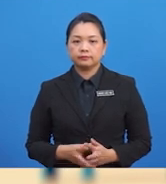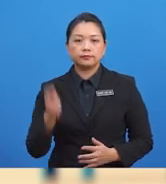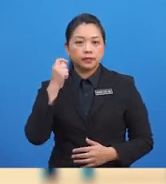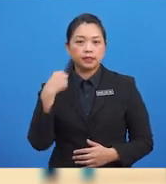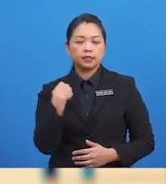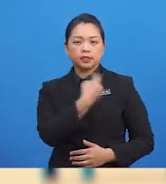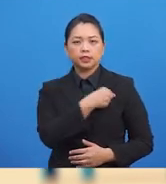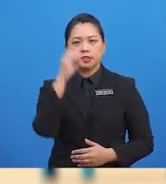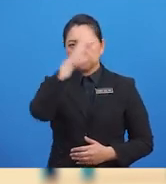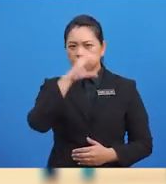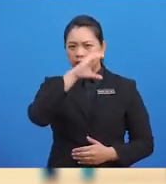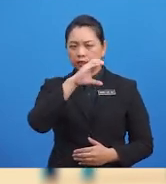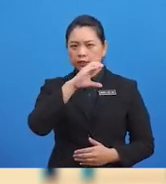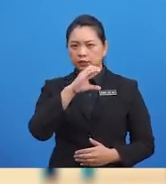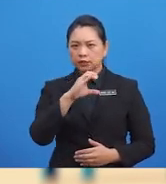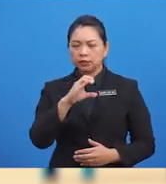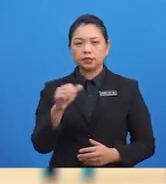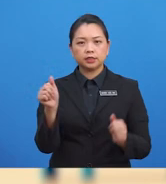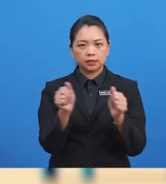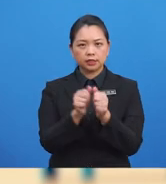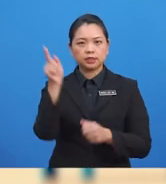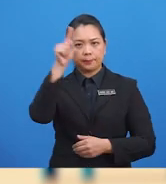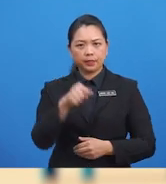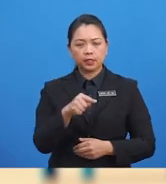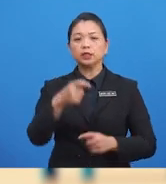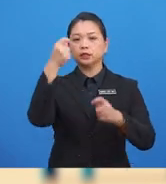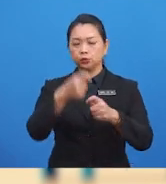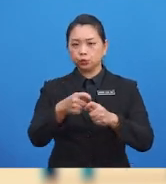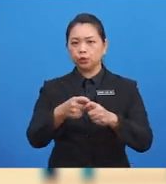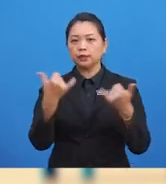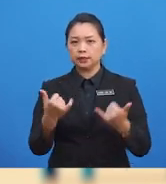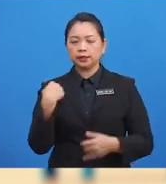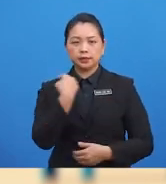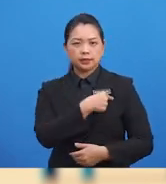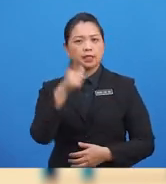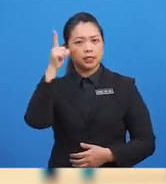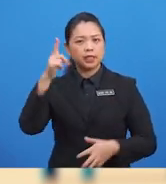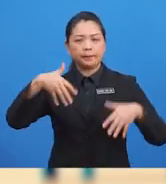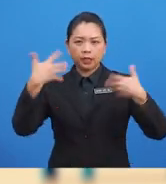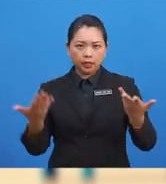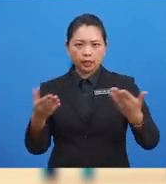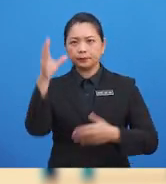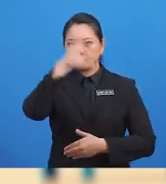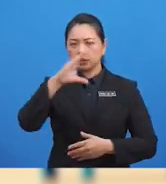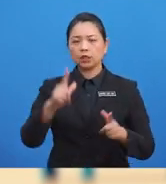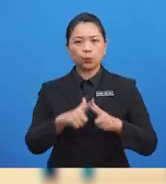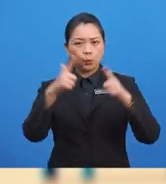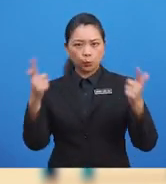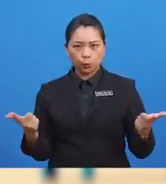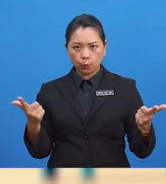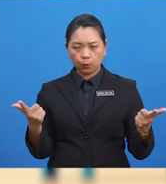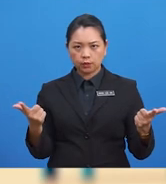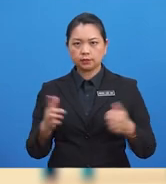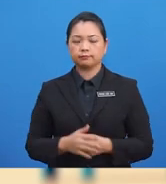konsep kamiran tentu. Jadi sekarang, kita akan lihat bagaimana cara untuk mencari